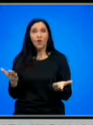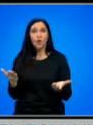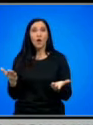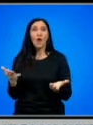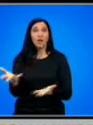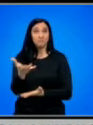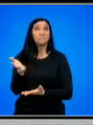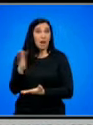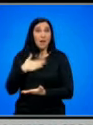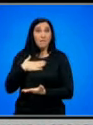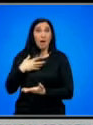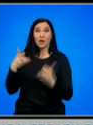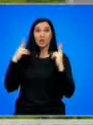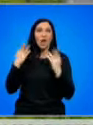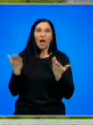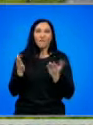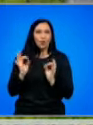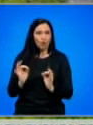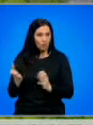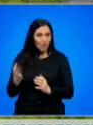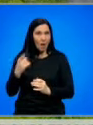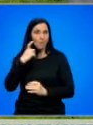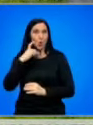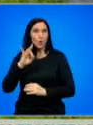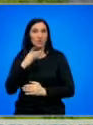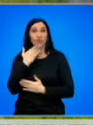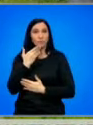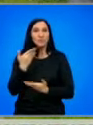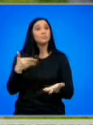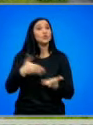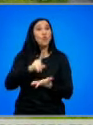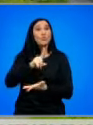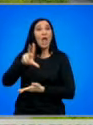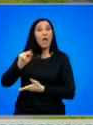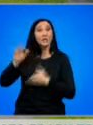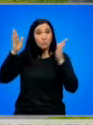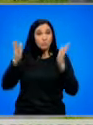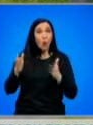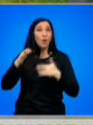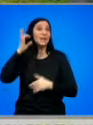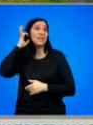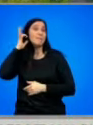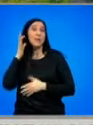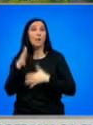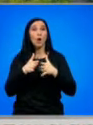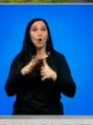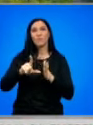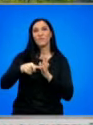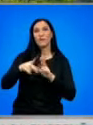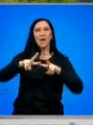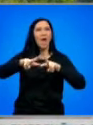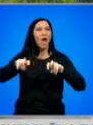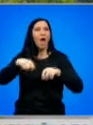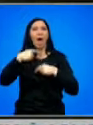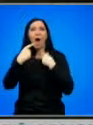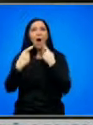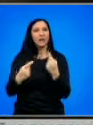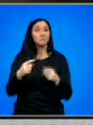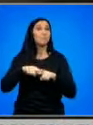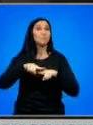ли решение и какво е то. Бойко Рашков обясни и защо не е казал конкретни имена на хора по време на разпита в